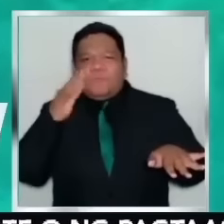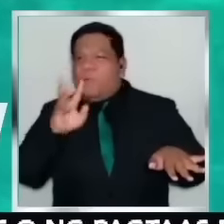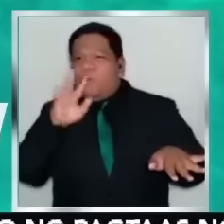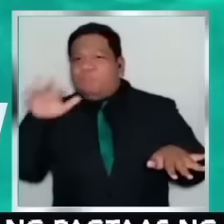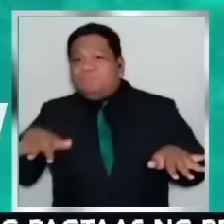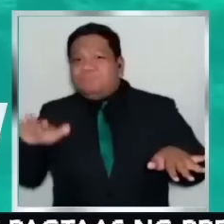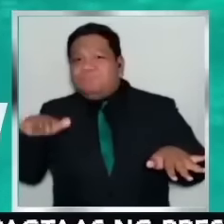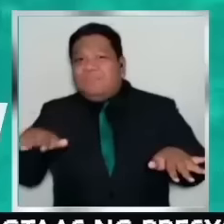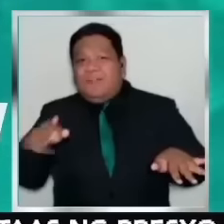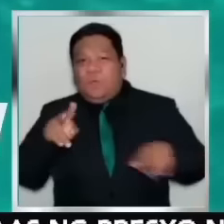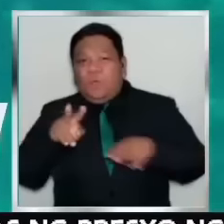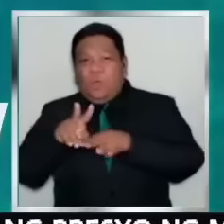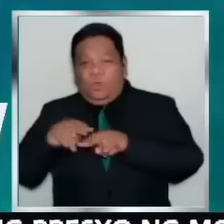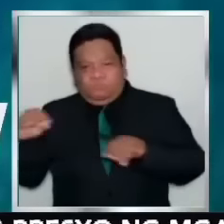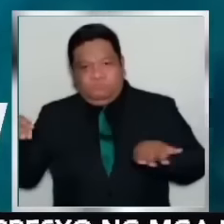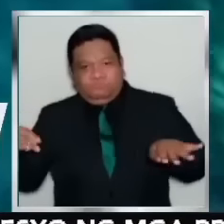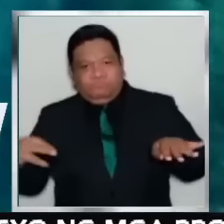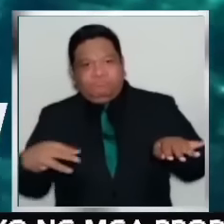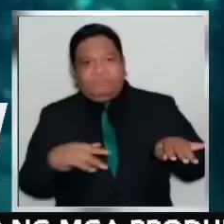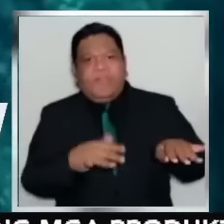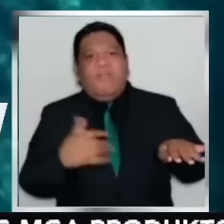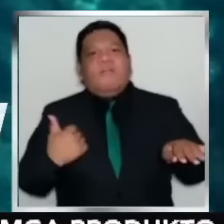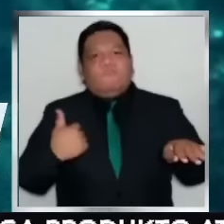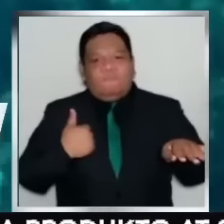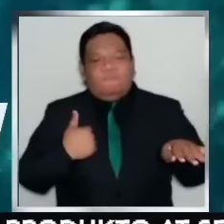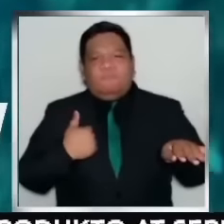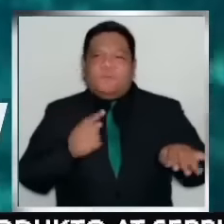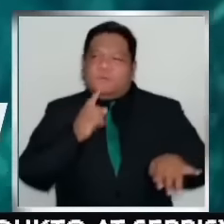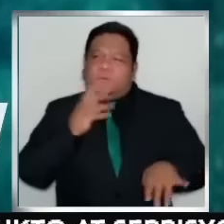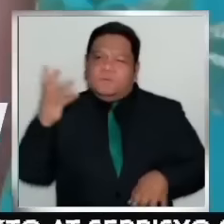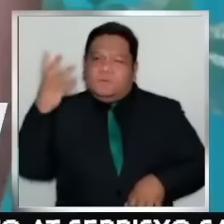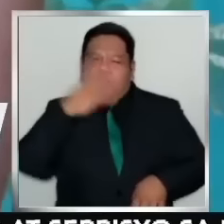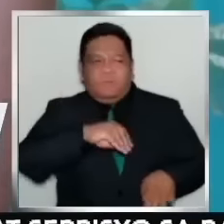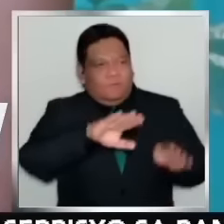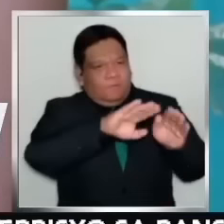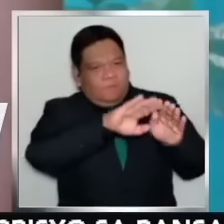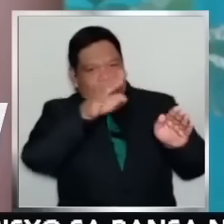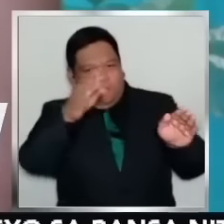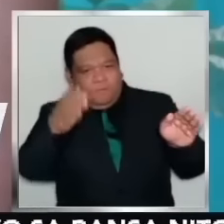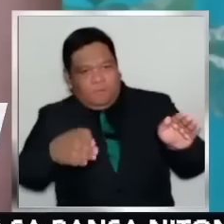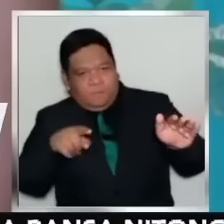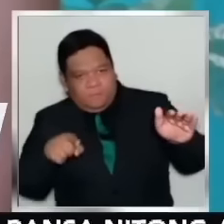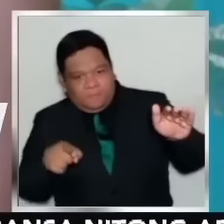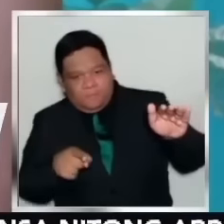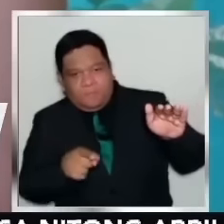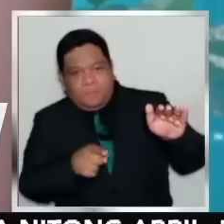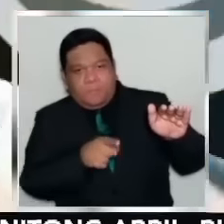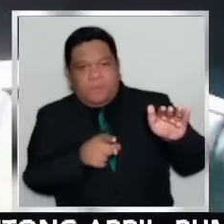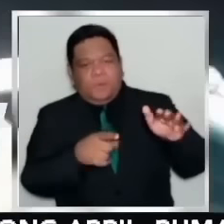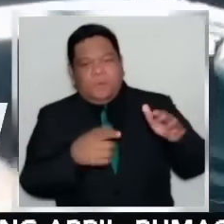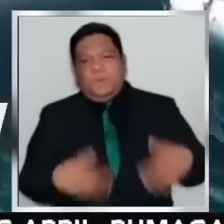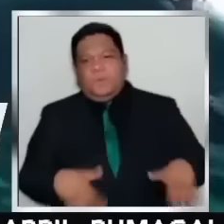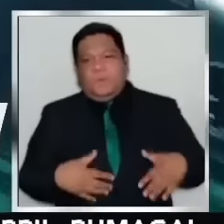Sobrang blue. Sobrang ganda. Cave siya all the way down. And unfathomable pa kung gaano siya